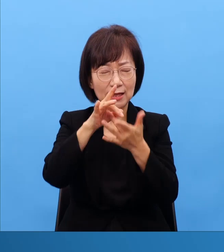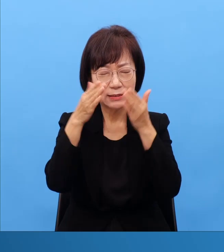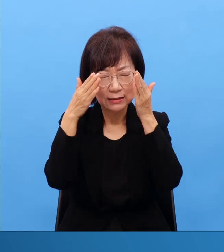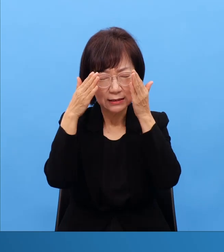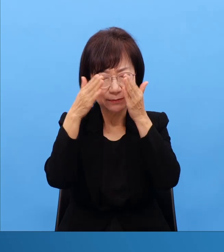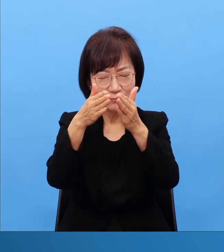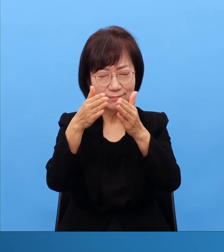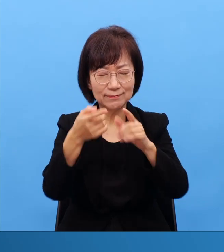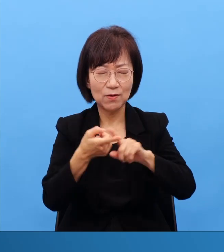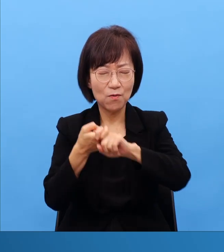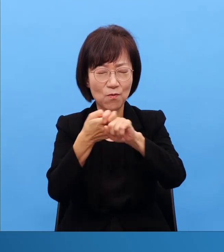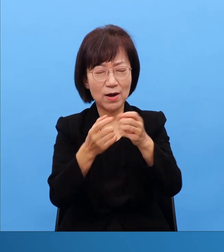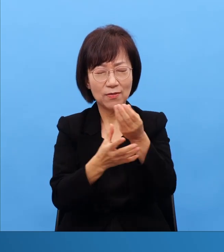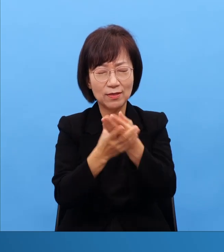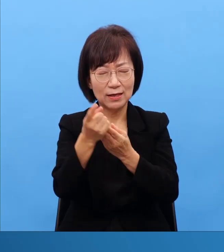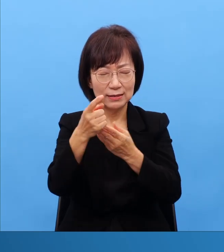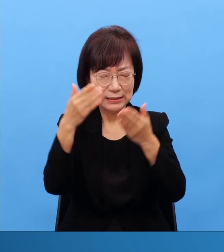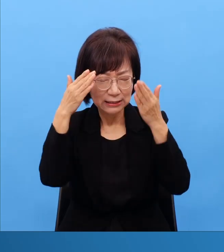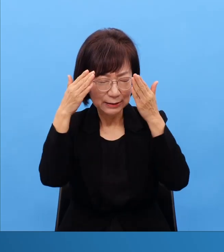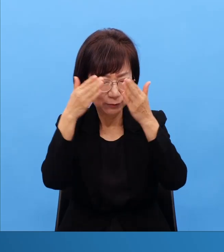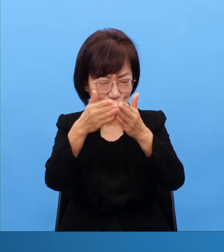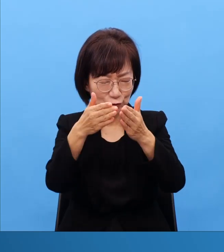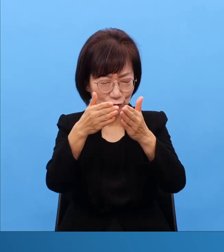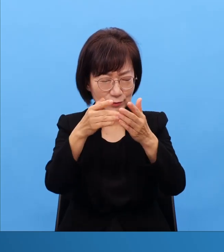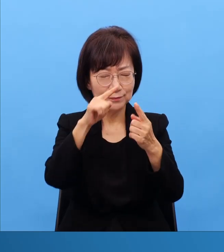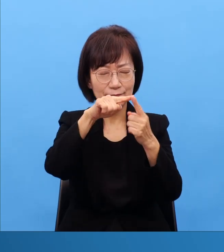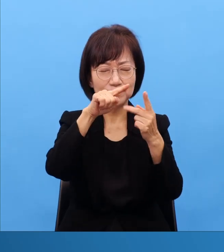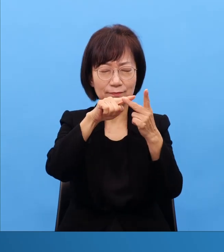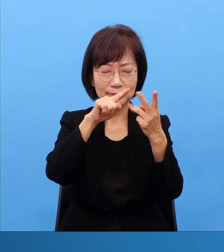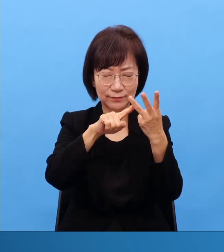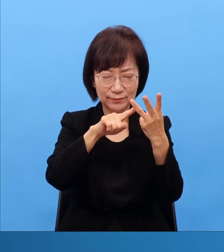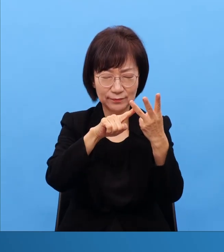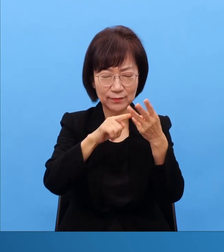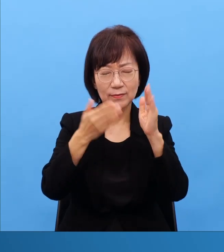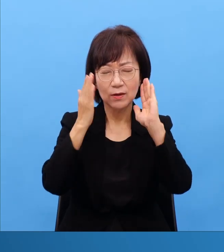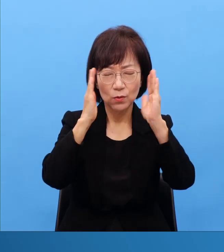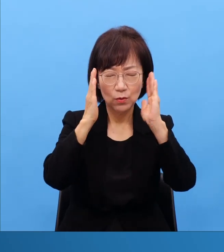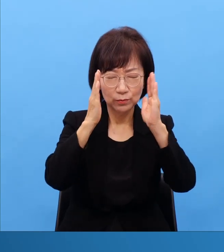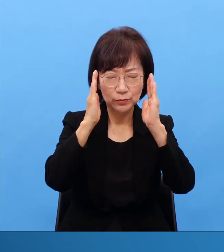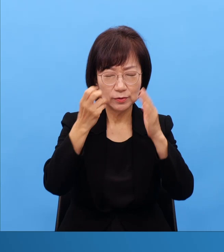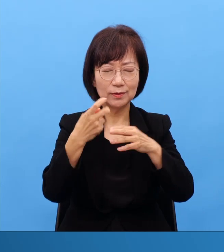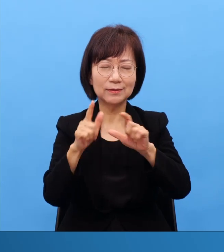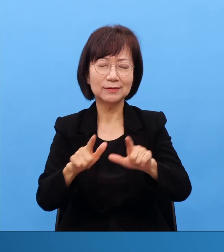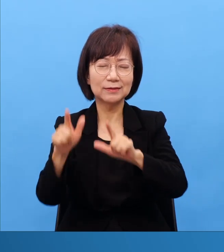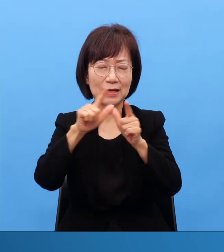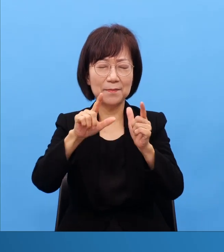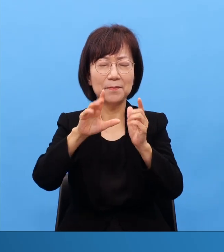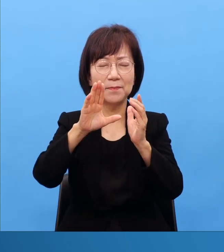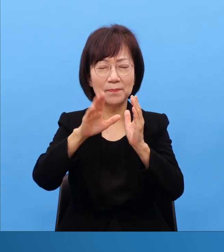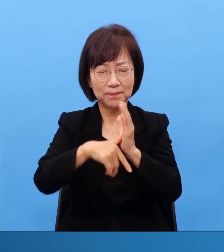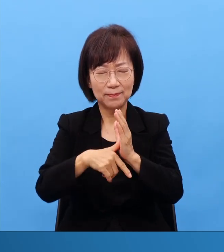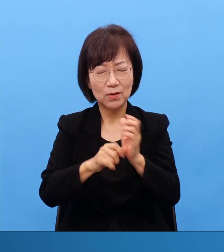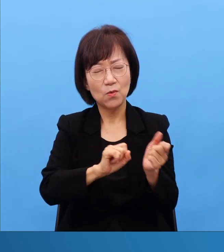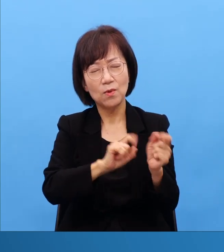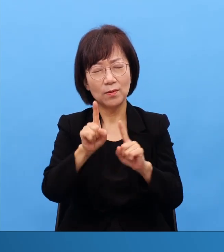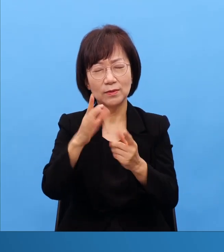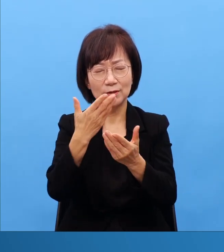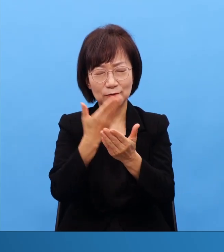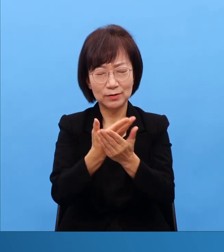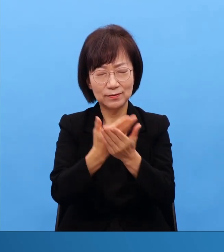비밀을 학업과 삶 가운데 회복하는 은혜를 허락하사 전 세계